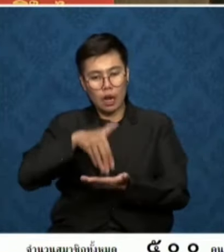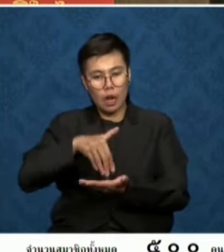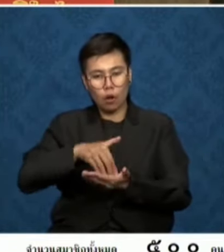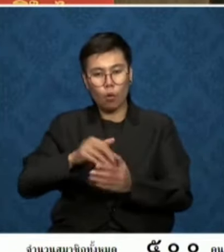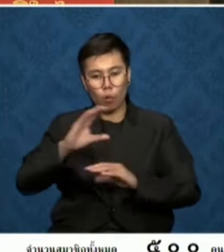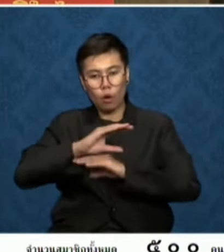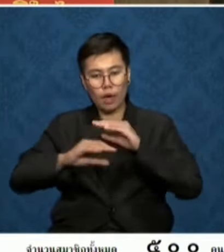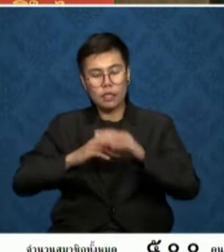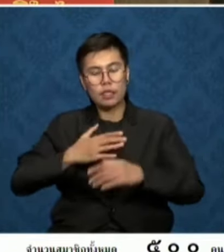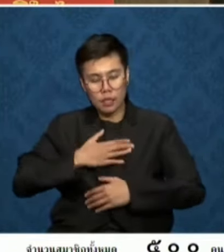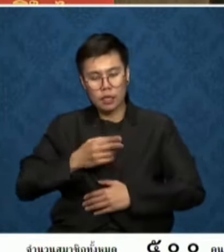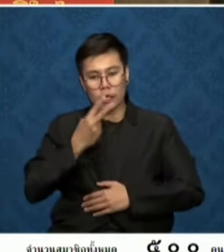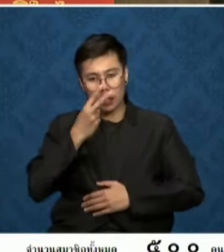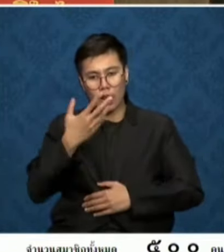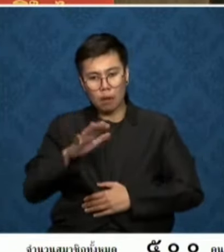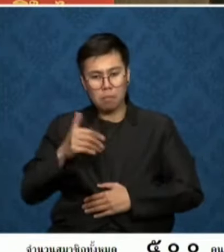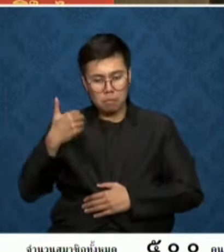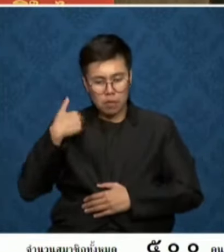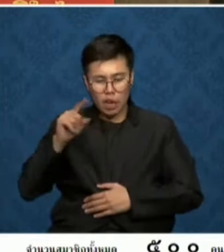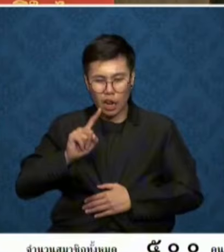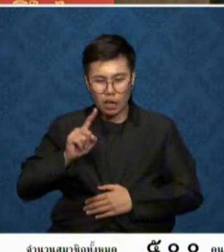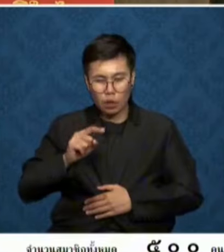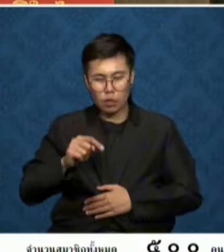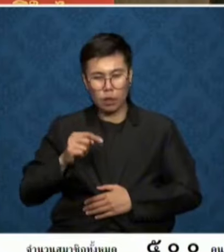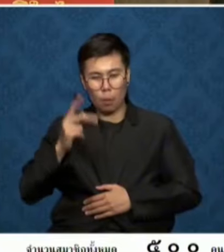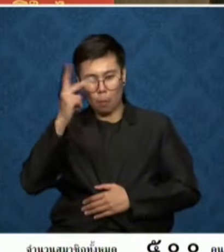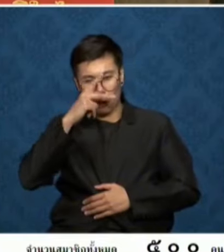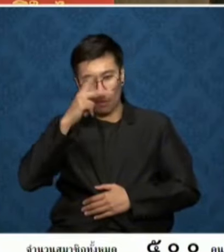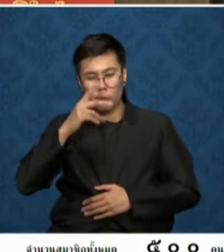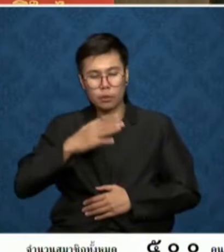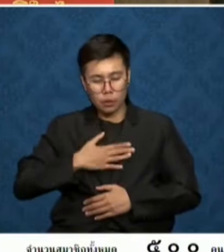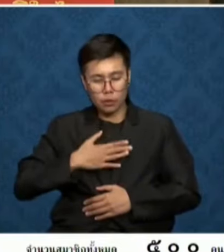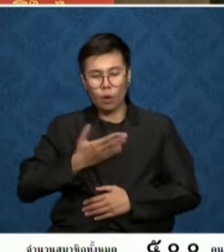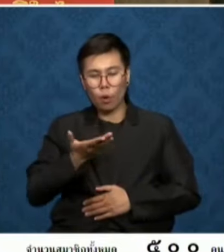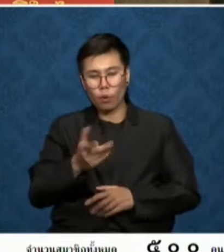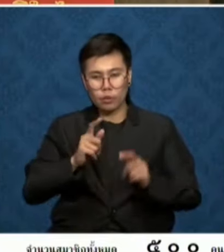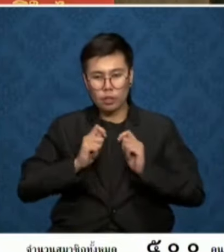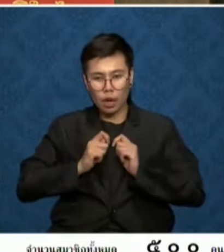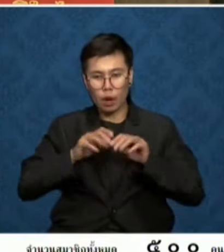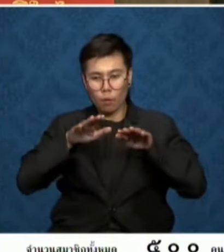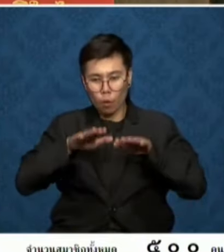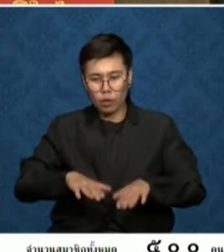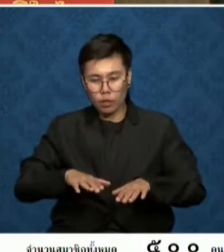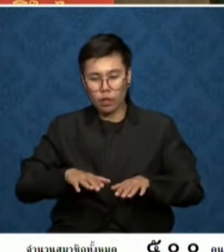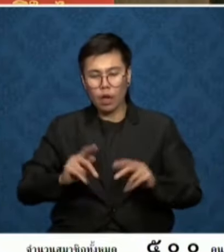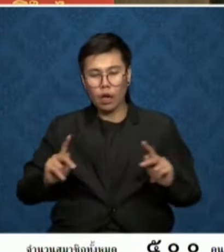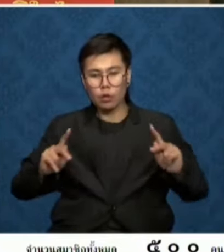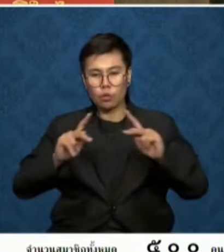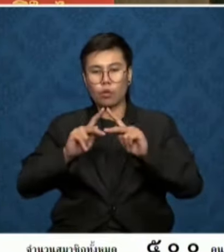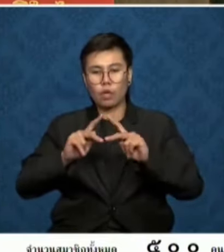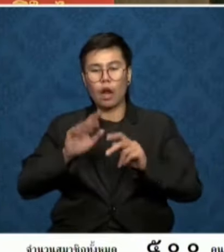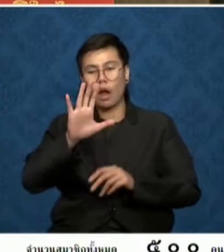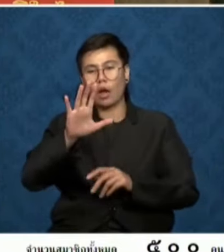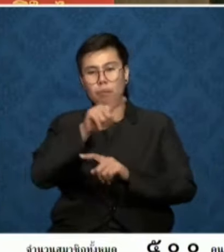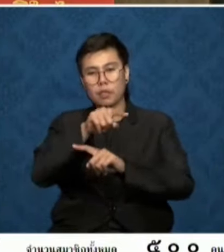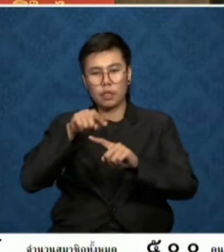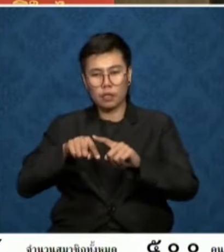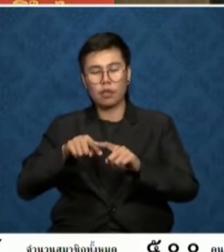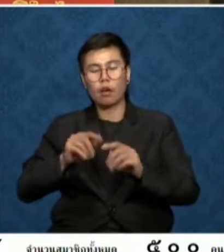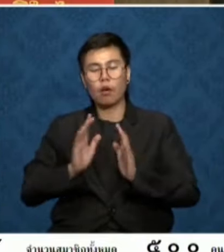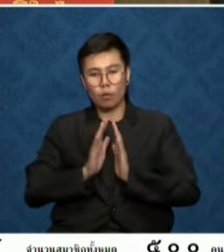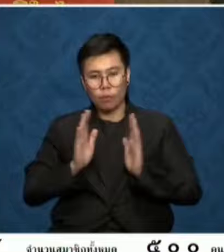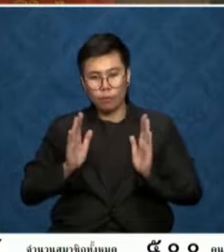เห็นเนี่ยก็ต้องบอกว่ามันมีหลายอย่างที่ยังเป็นข้อกังขาที่ฉันก็เลยขออนุญาตปรับลดงบประมาณกระทรวงพลังงานจำนวน 5% ขอบคุณท่านประ